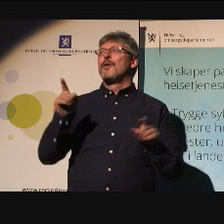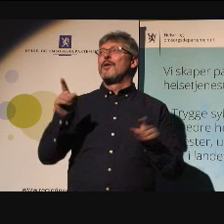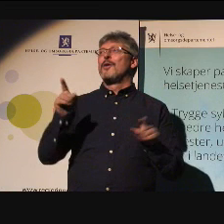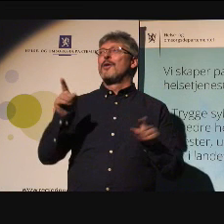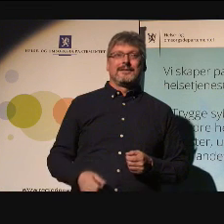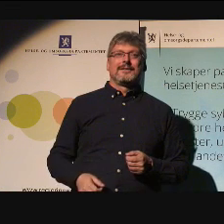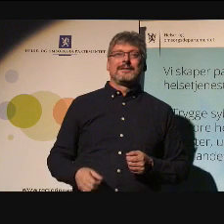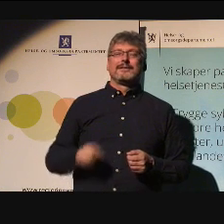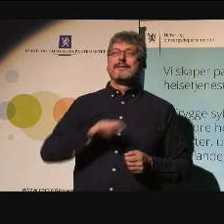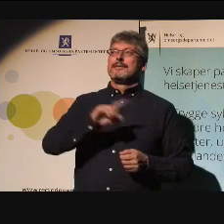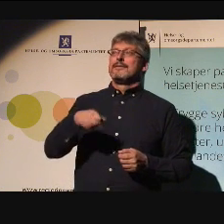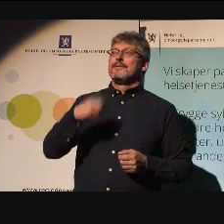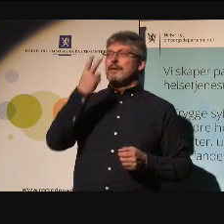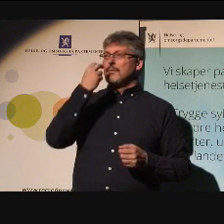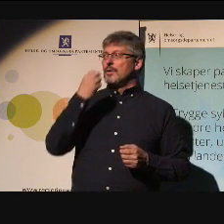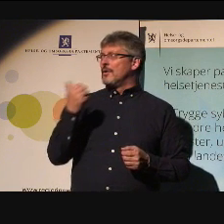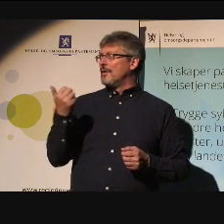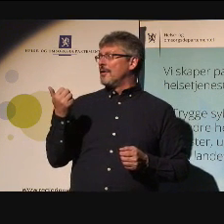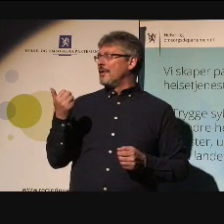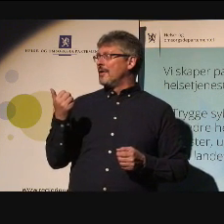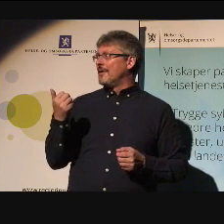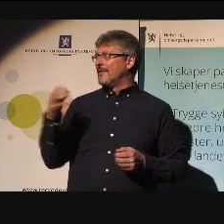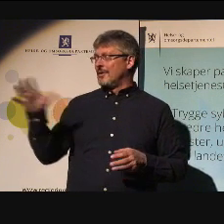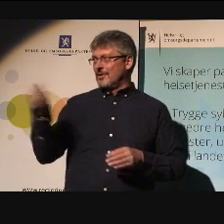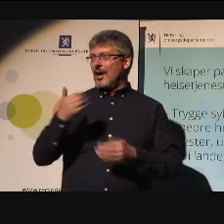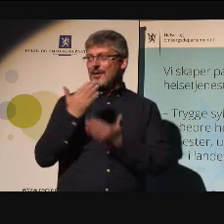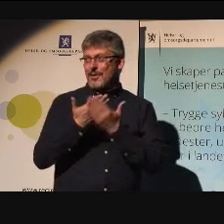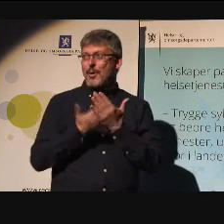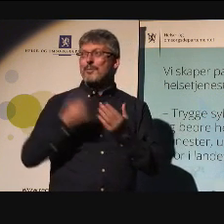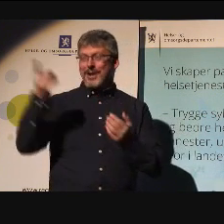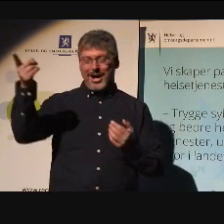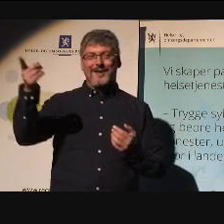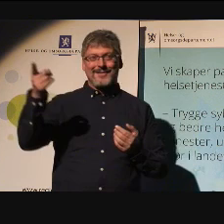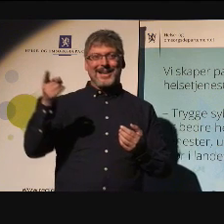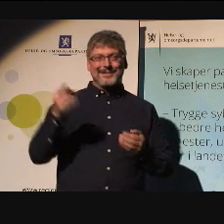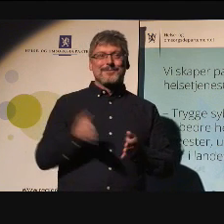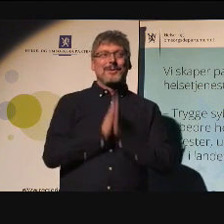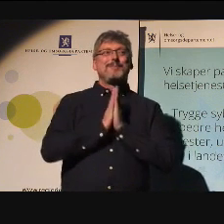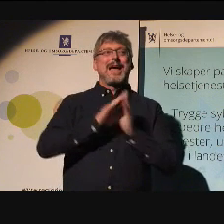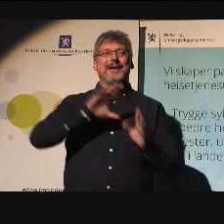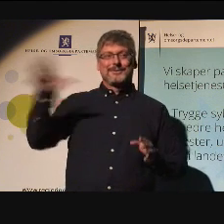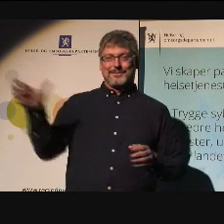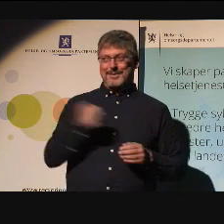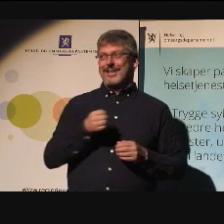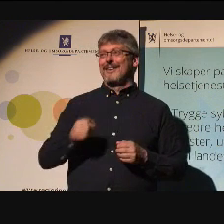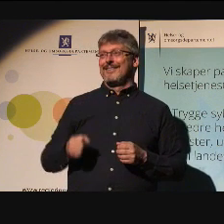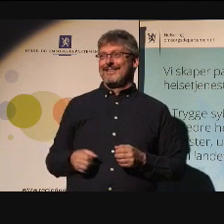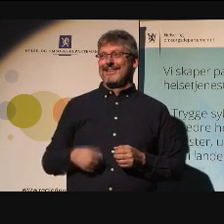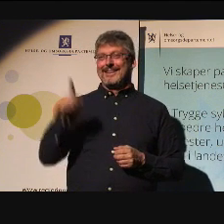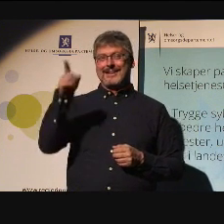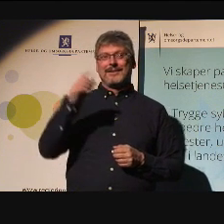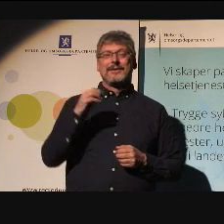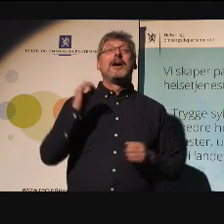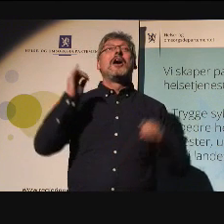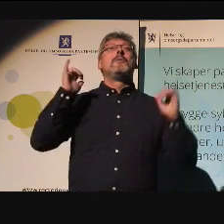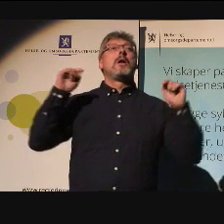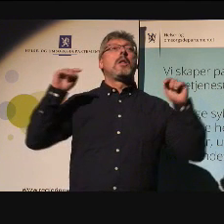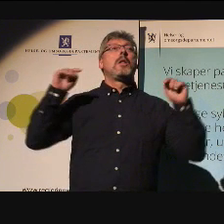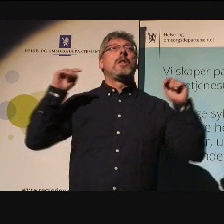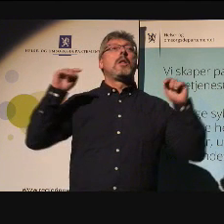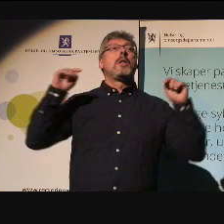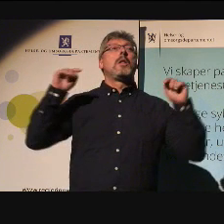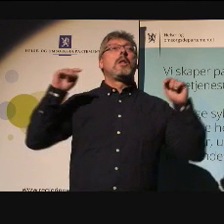det jo sånn at vi prøver å manne oss opp for å ta den oppgaven som du ber oss om å ta på slutten, her. Nå skal vi ha en liten